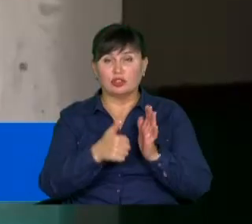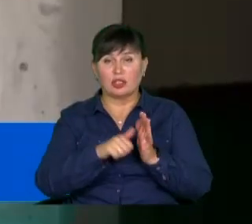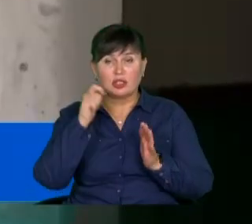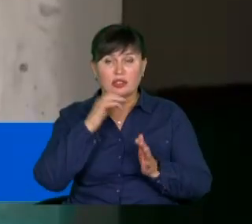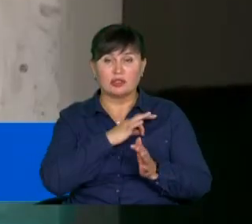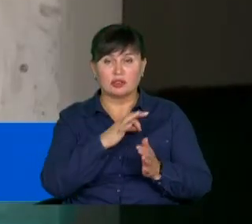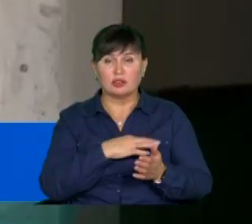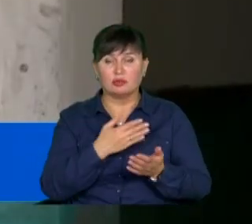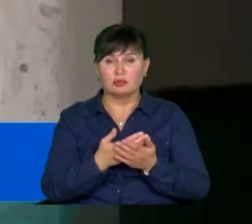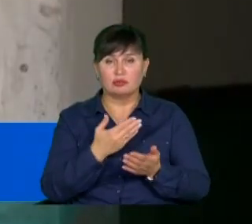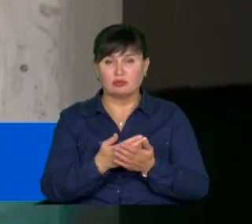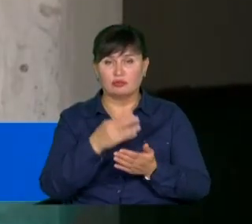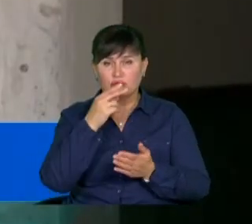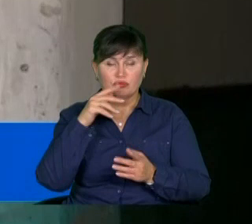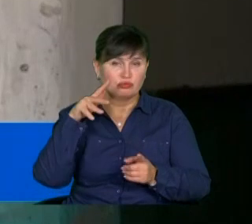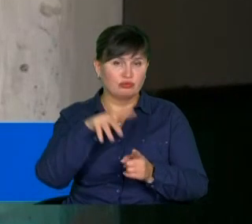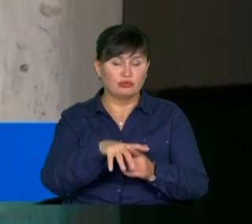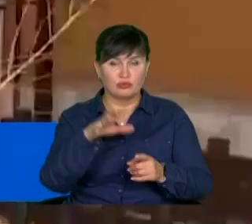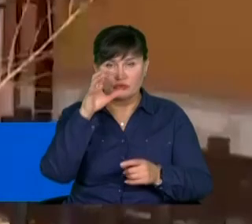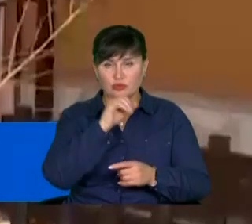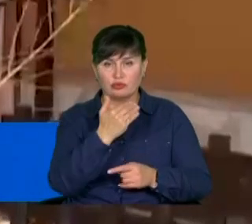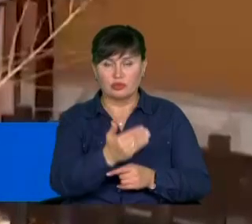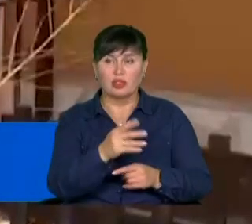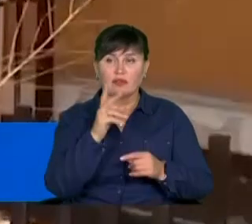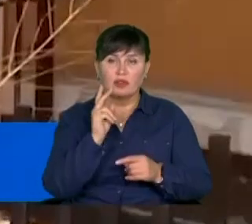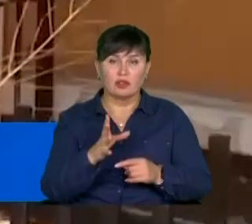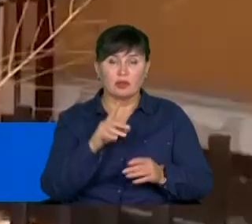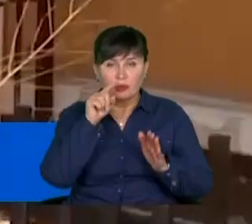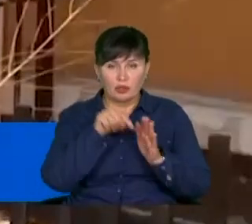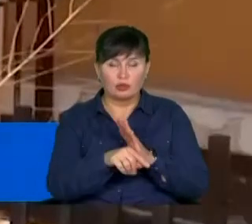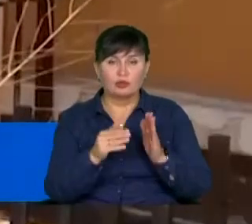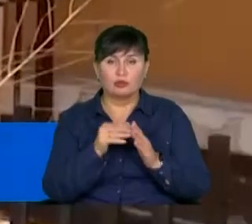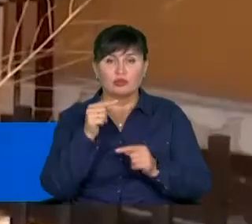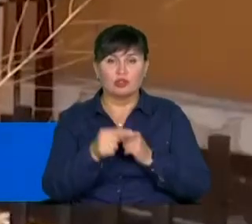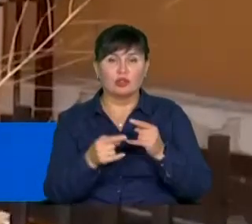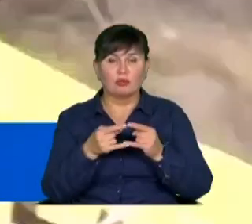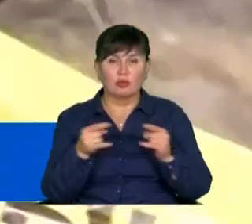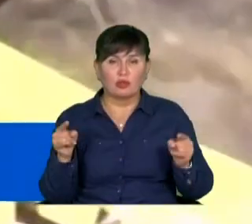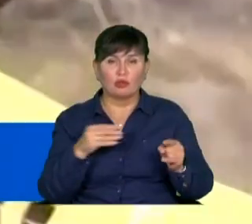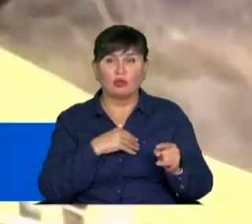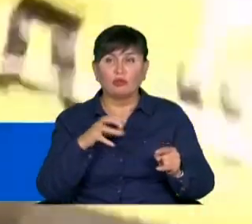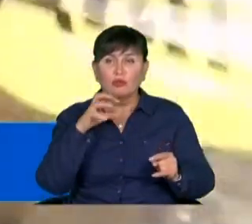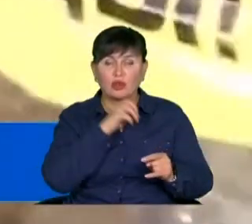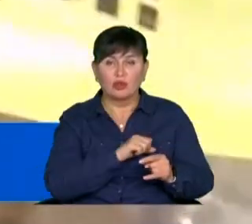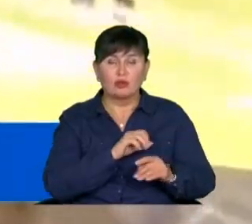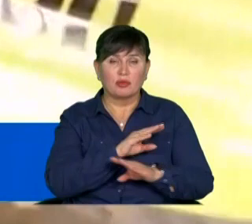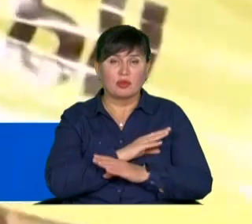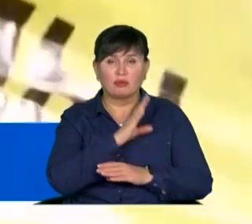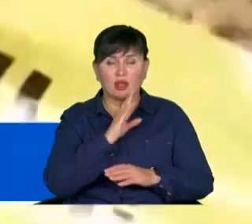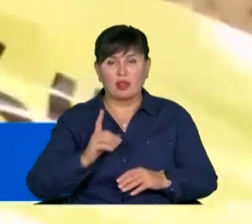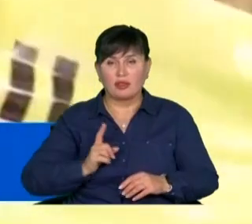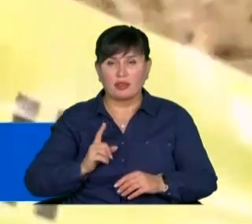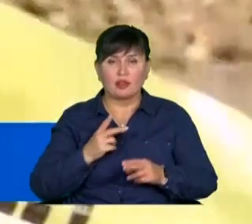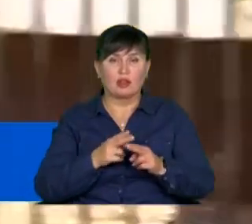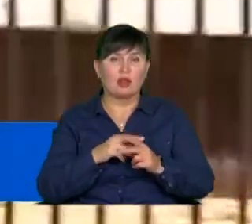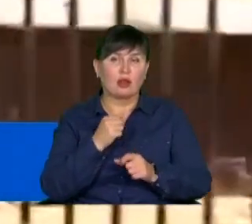сына предполагаемый изверг напал посреди ночи в их же квартире. Он проник в дом через балкон с целью грабежа. Погибшей оказалась мать-одиночка,